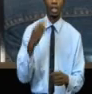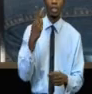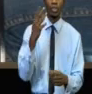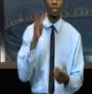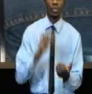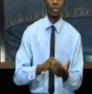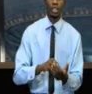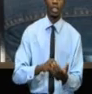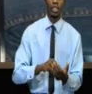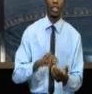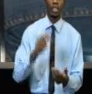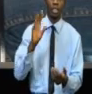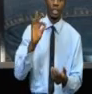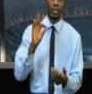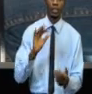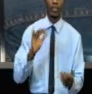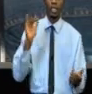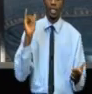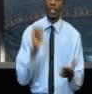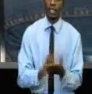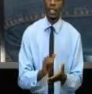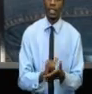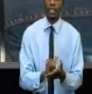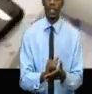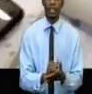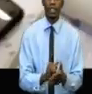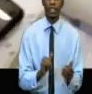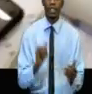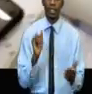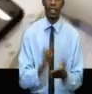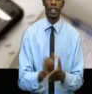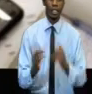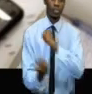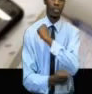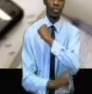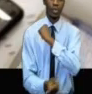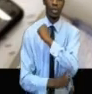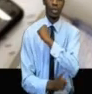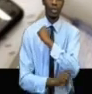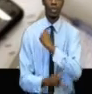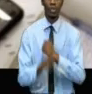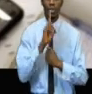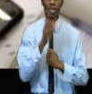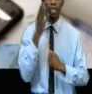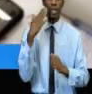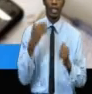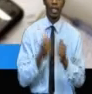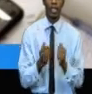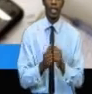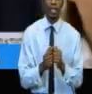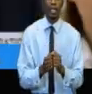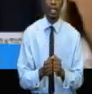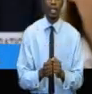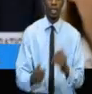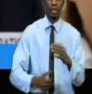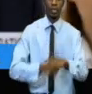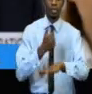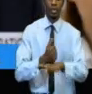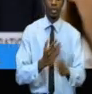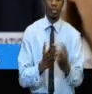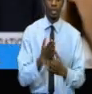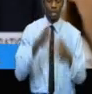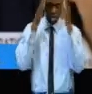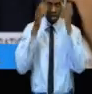Tolérance Zéro a été initiée par le président Joseph Kabila. Des fonctionnaires et magistrats corrompus ont été révoqués. Mais cette opération